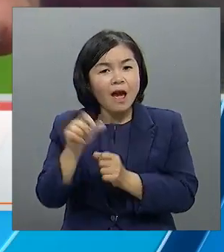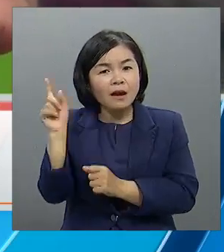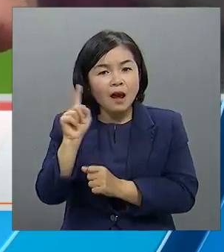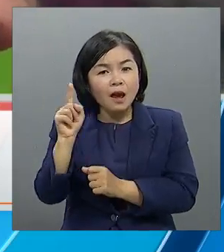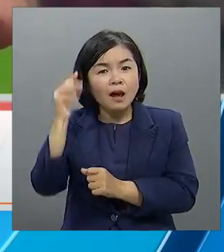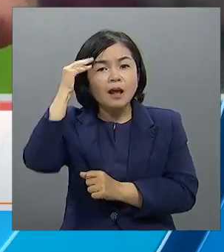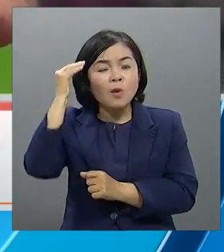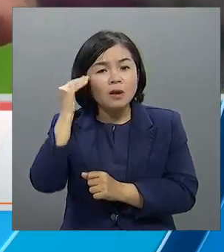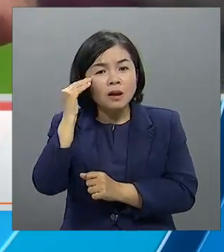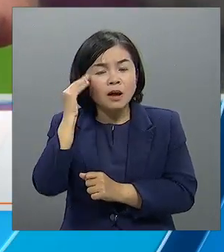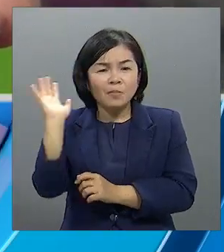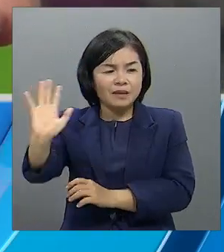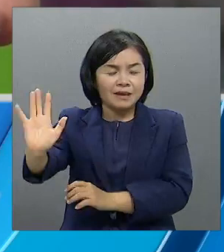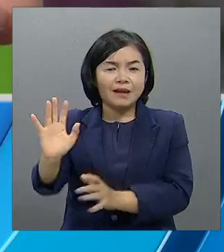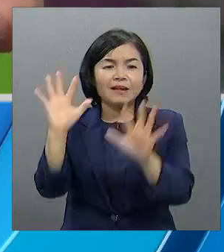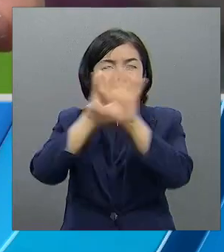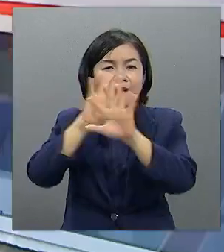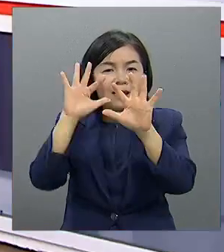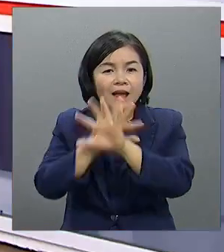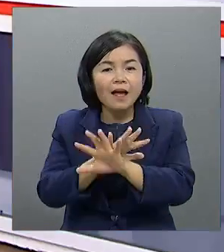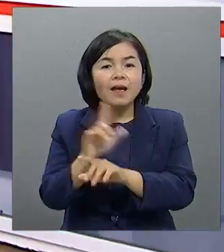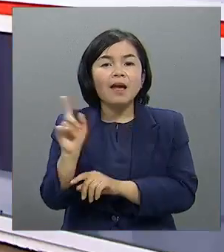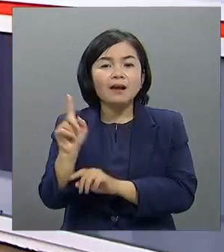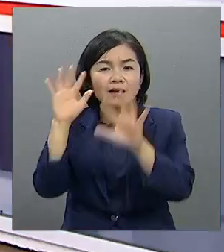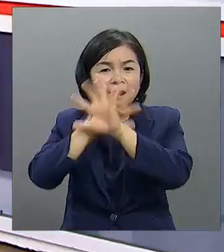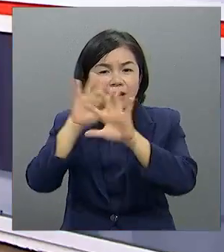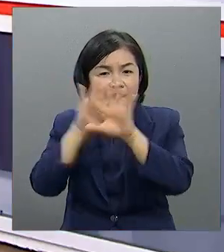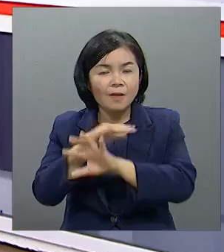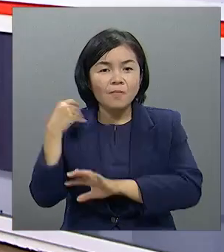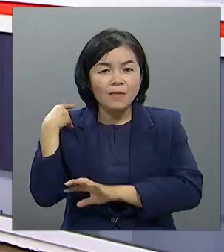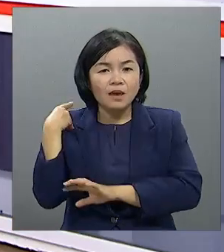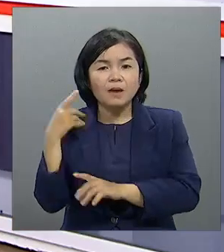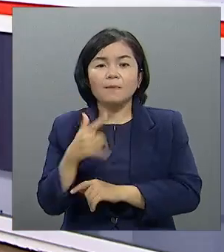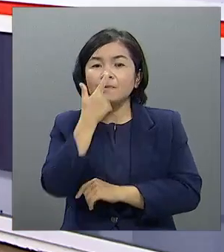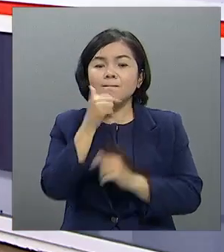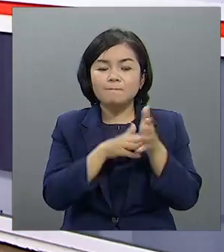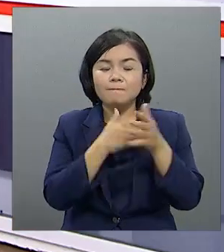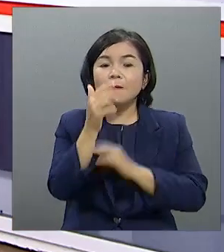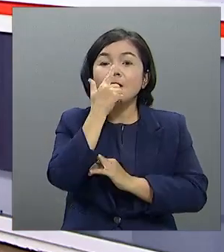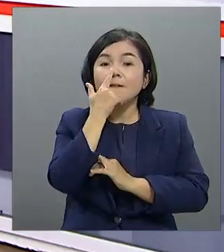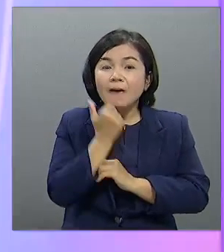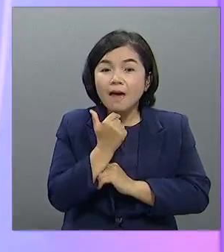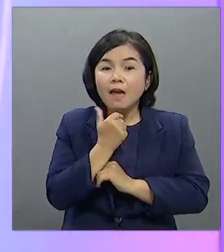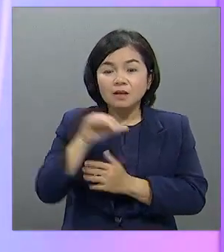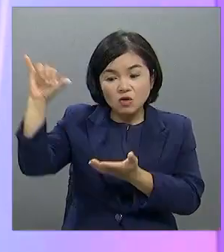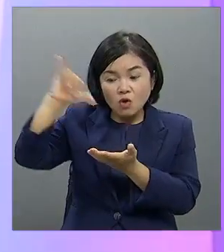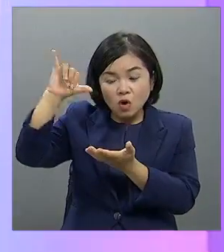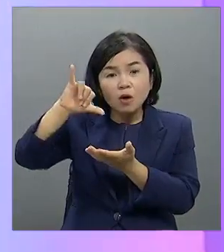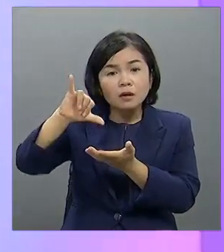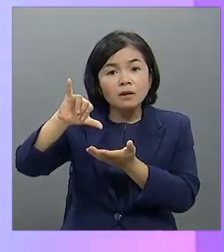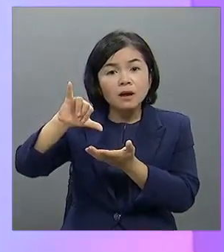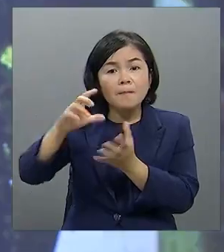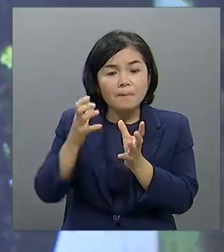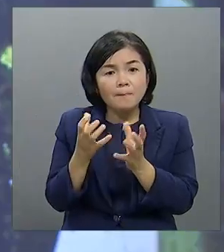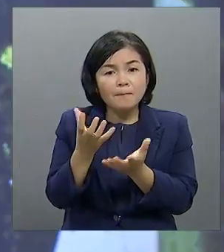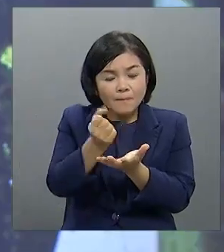ก คล ้ายๆเลย อันนั้นเป็นต๊อกโปกิใช่ไหม ถ้าเกิดเป็นสีแดงอะไรเงี้ย ค่ะเป็นซอส แป้งมันคล้ายๆกันนะเห็นปั้นเป็นแบบรูปกลมๆเป็น